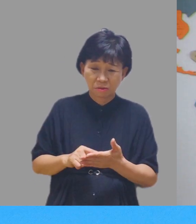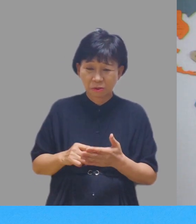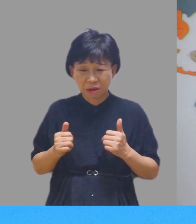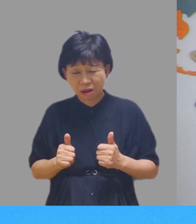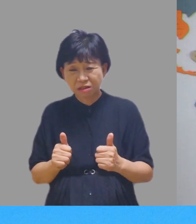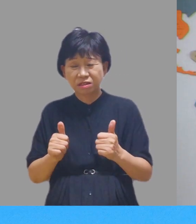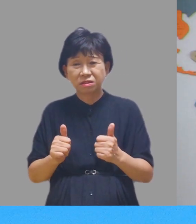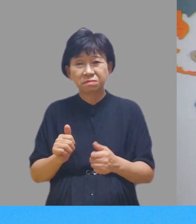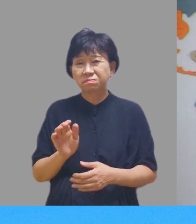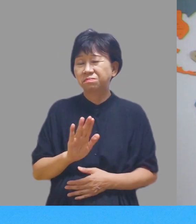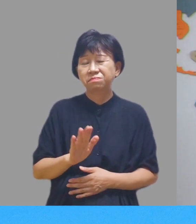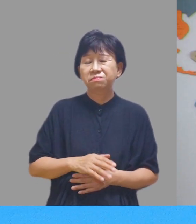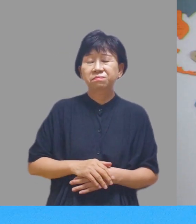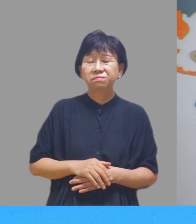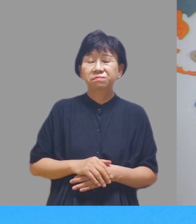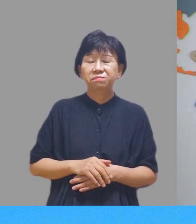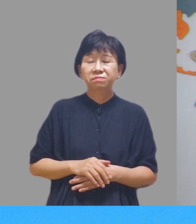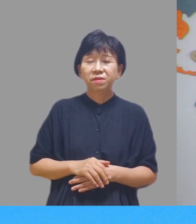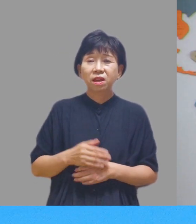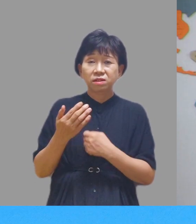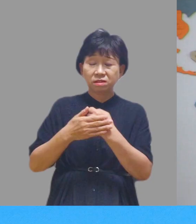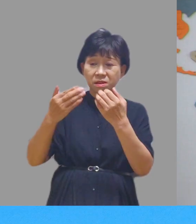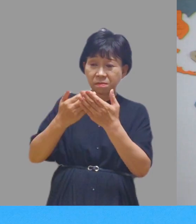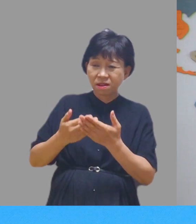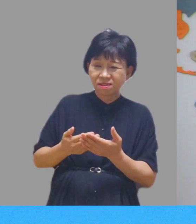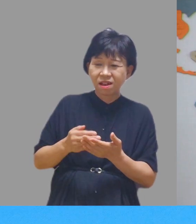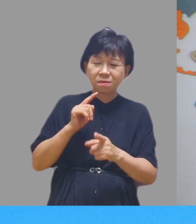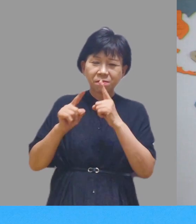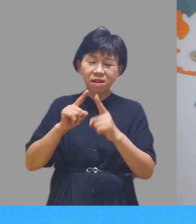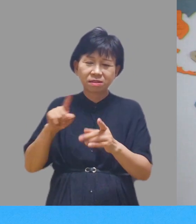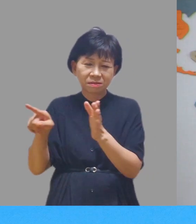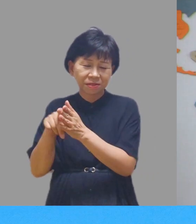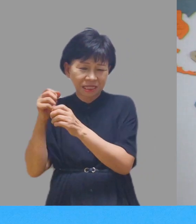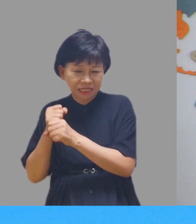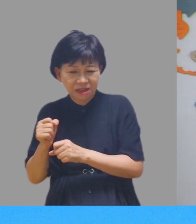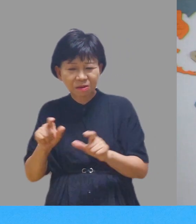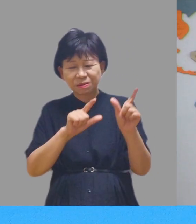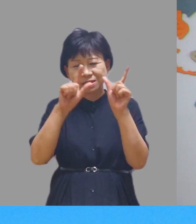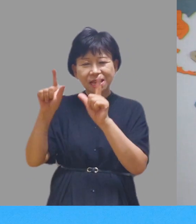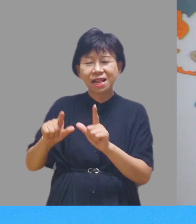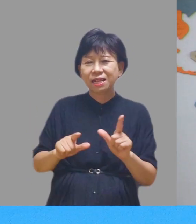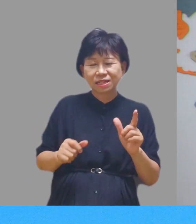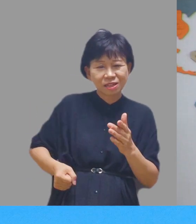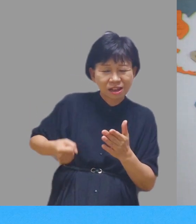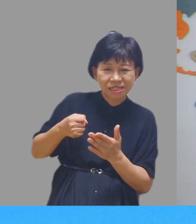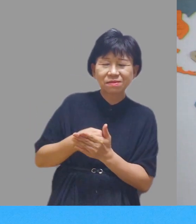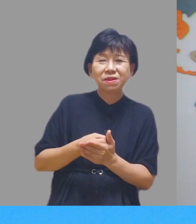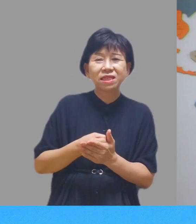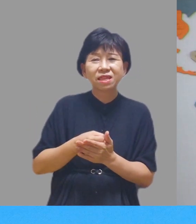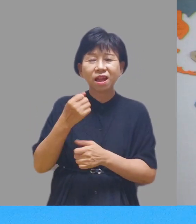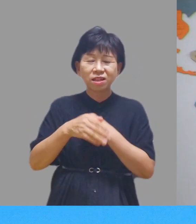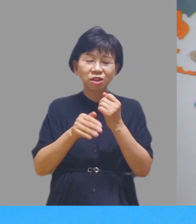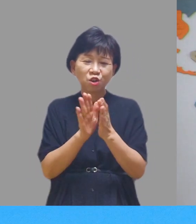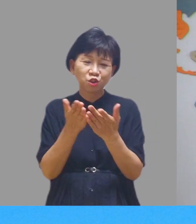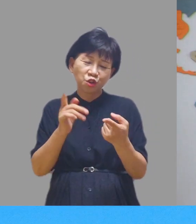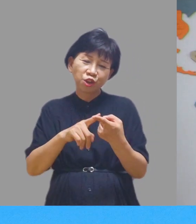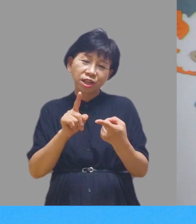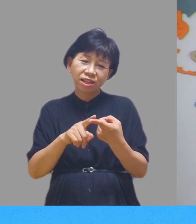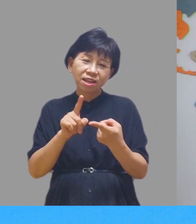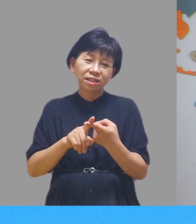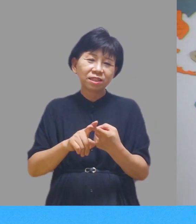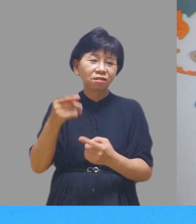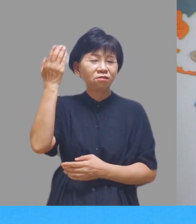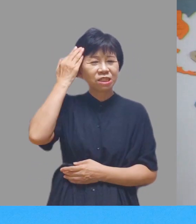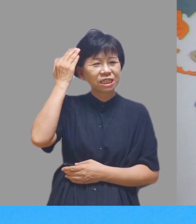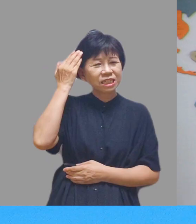받았다. 이 말씀을 의지하고 살아가야 되겠다. 마른 청산 유수처럼 성경에 대해서 많이 아는 것처럼